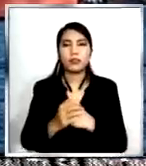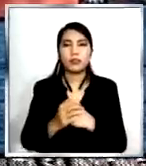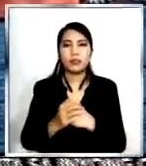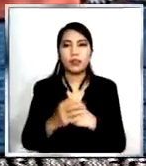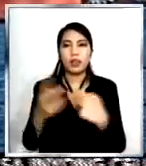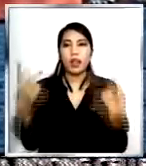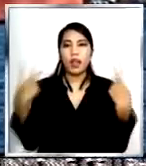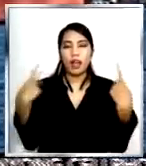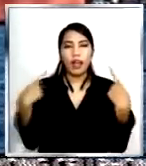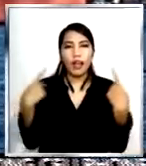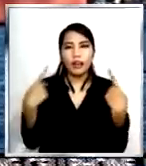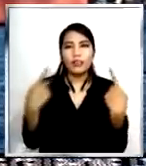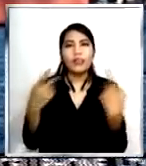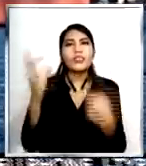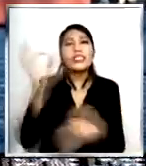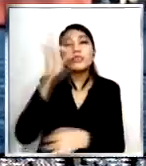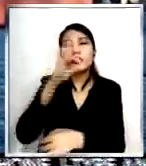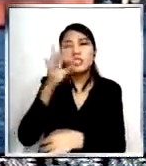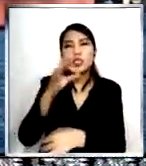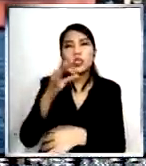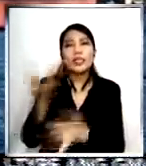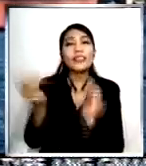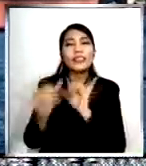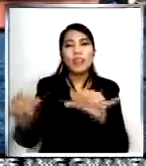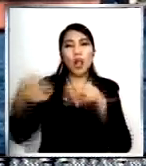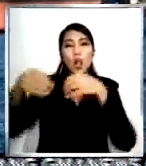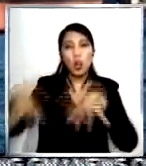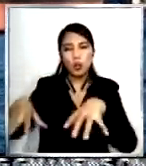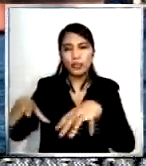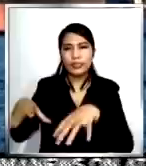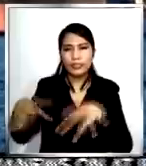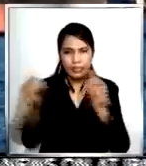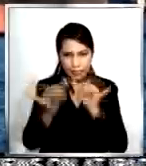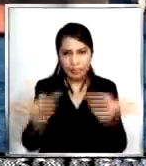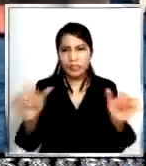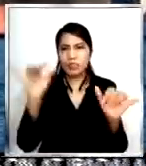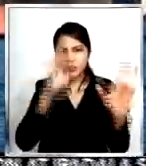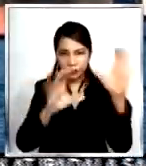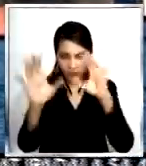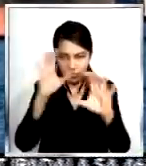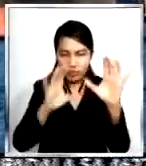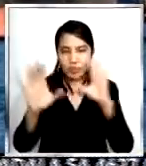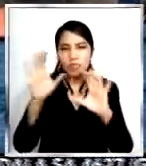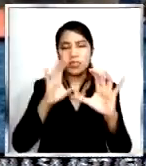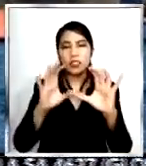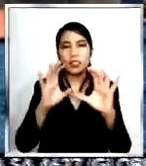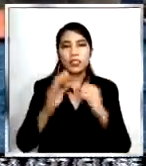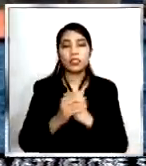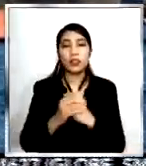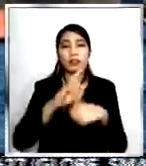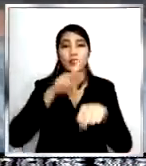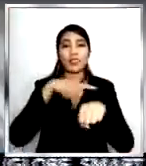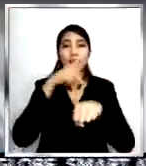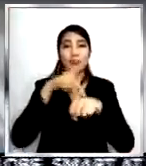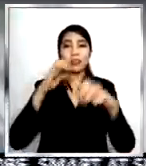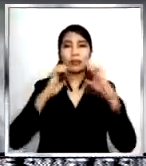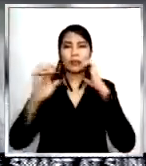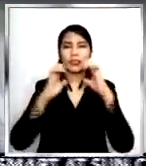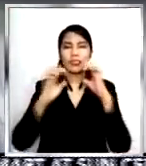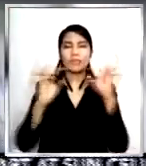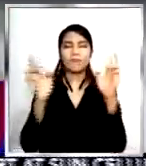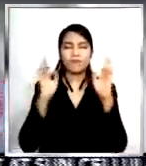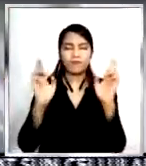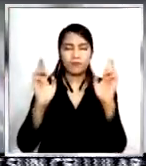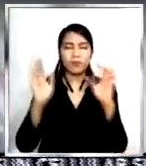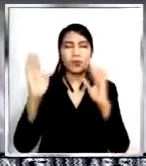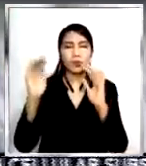nawawala at hinahanap pa sila ngayon ng Japan Coast Guard. Umaasa ang Philippine Embassy na mailigtas sila. So far, 38